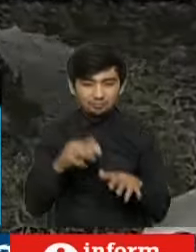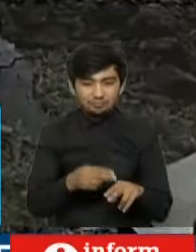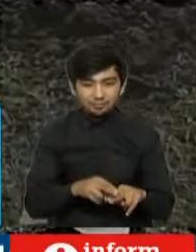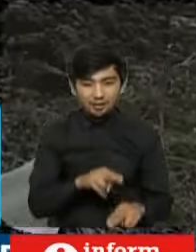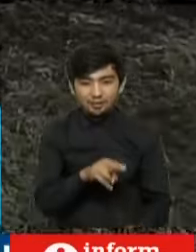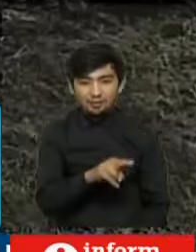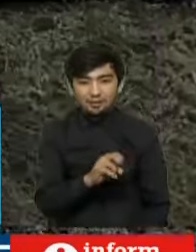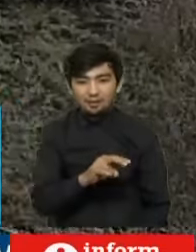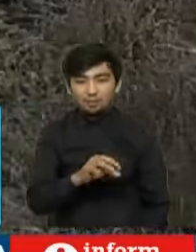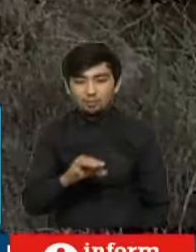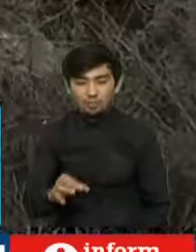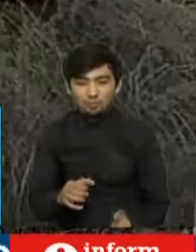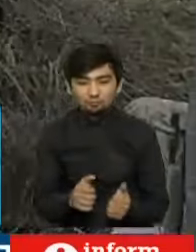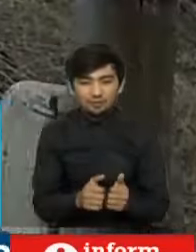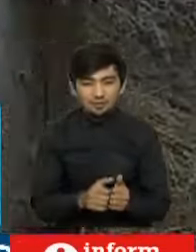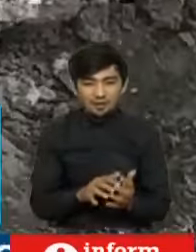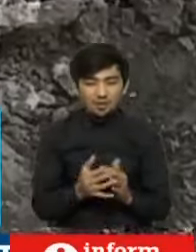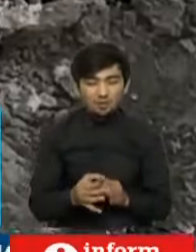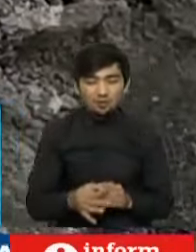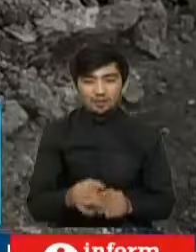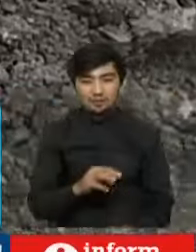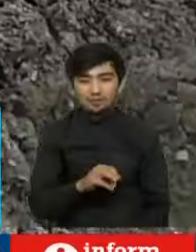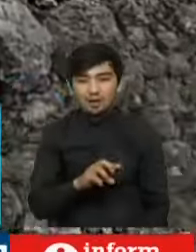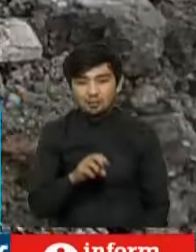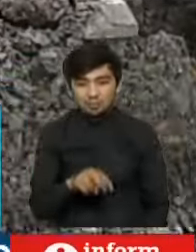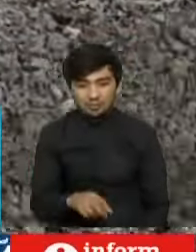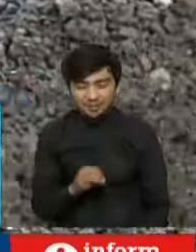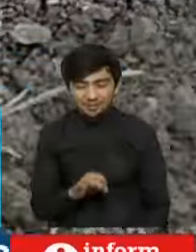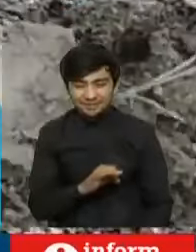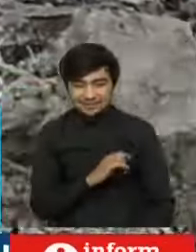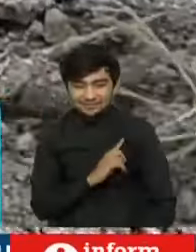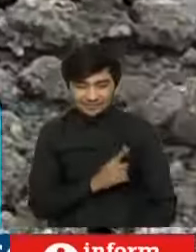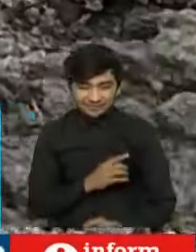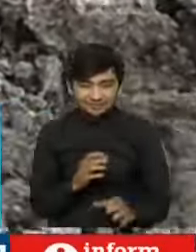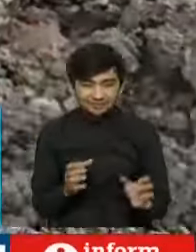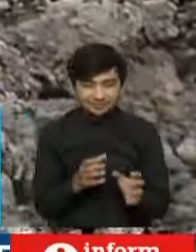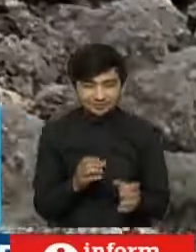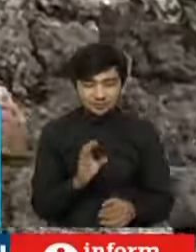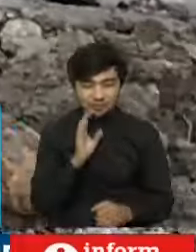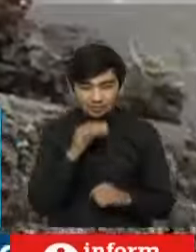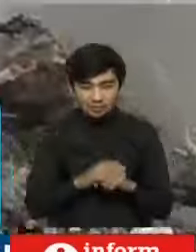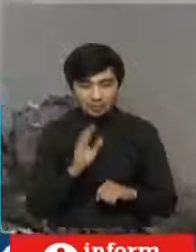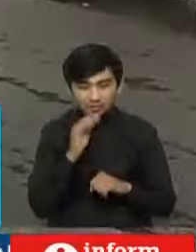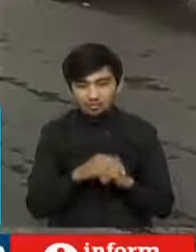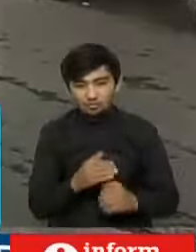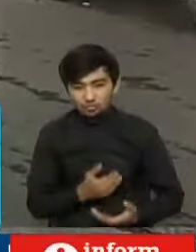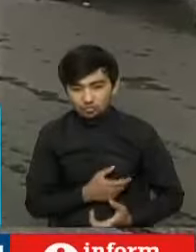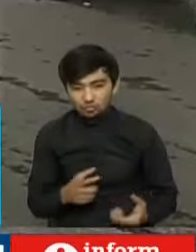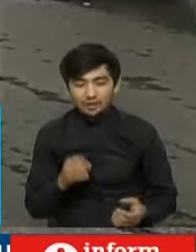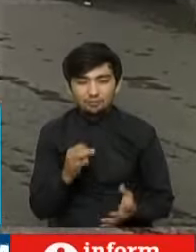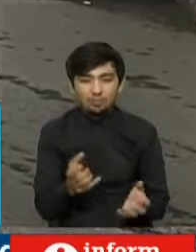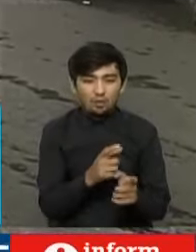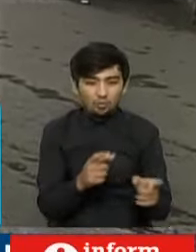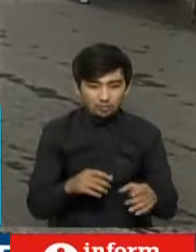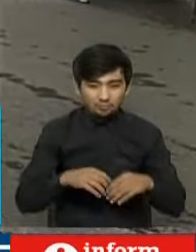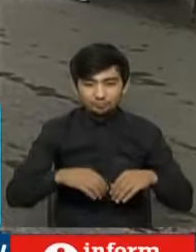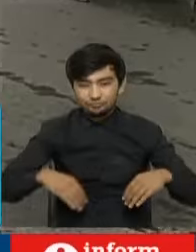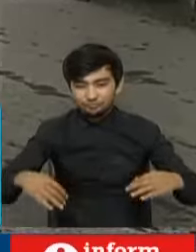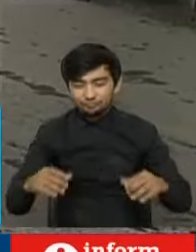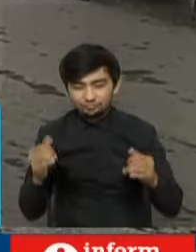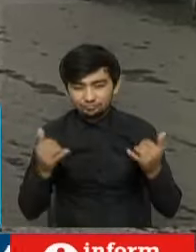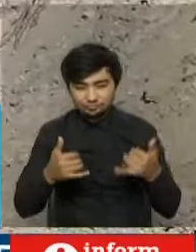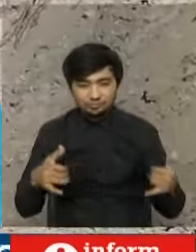на окраине города Тобыл из последних сил держала оборону. Ее день и ночь укрепляли местные жители и спасатели. Отстояли.